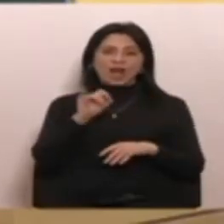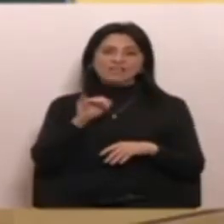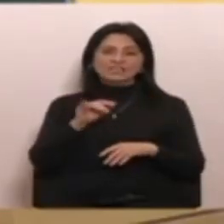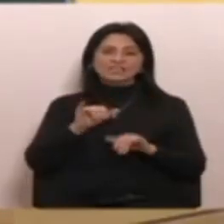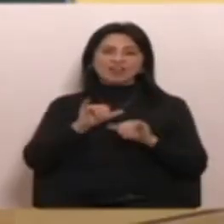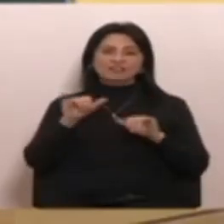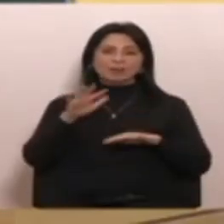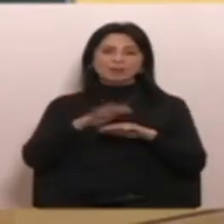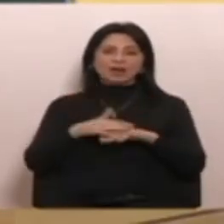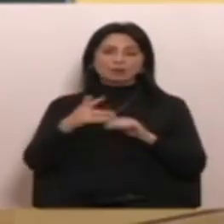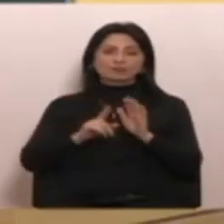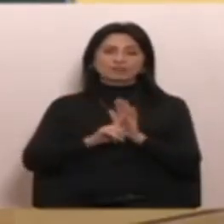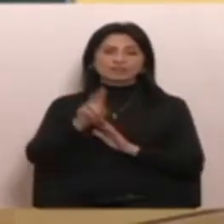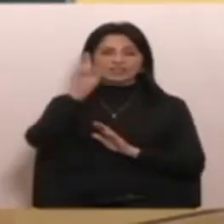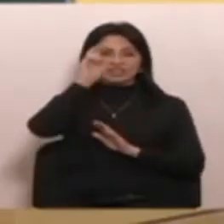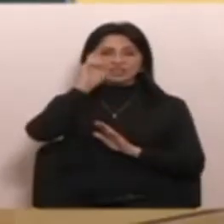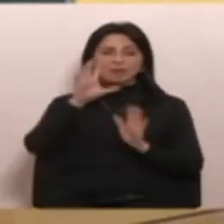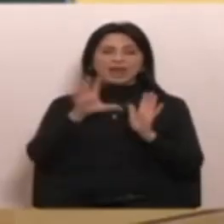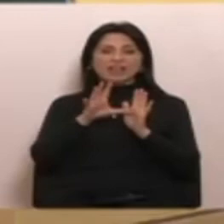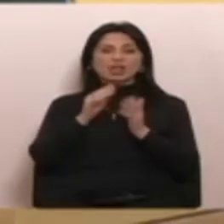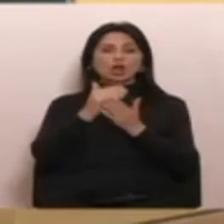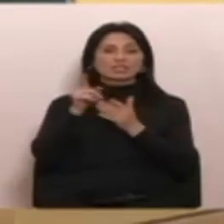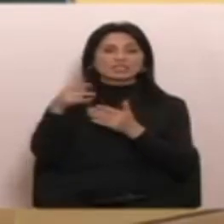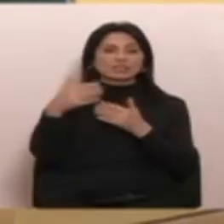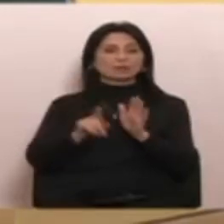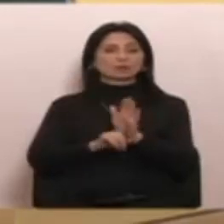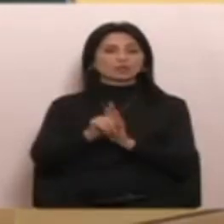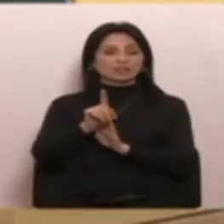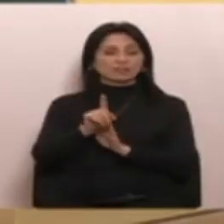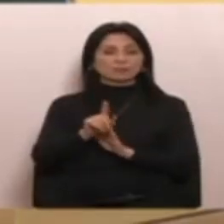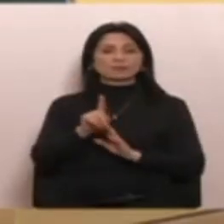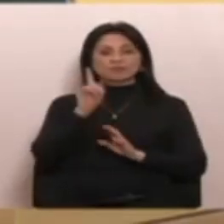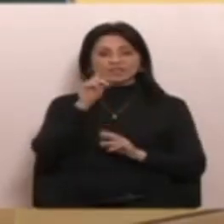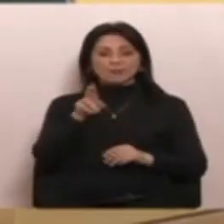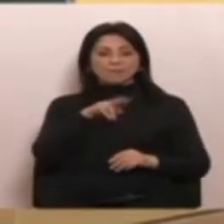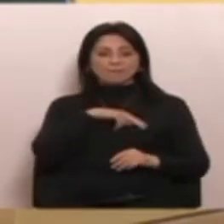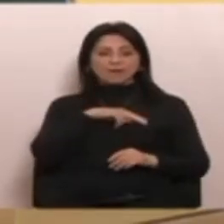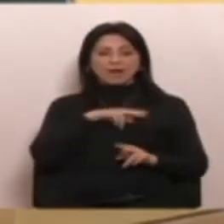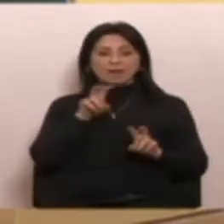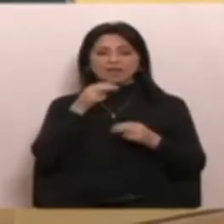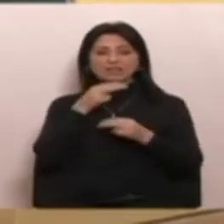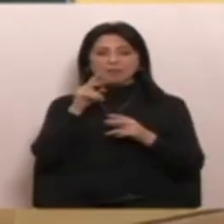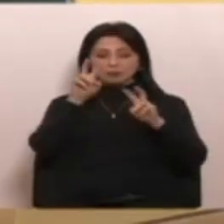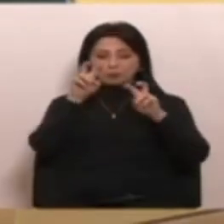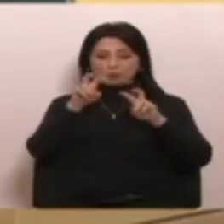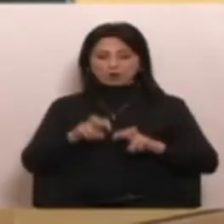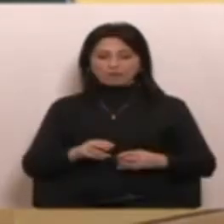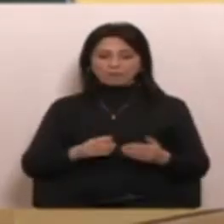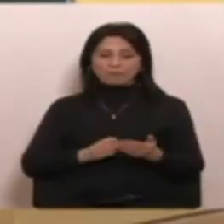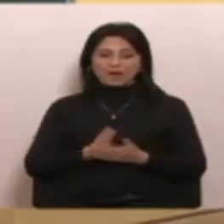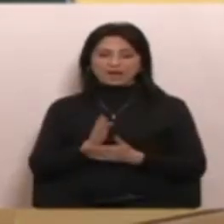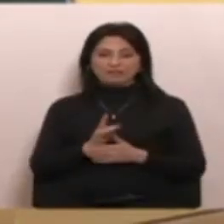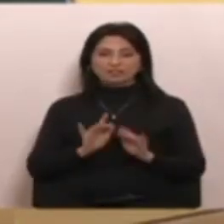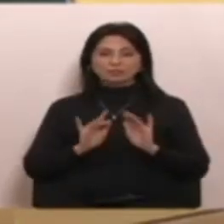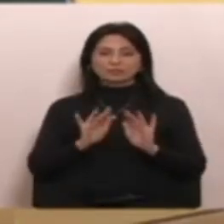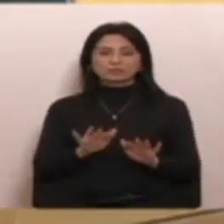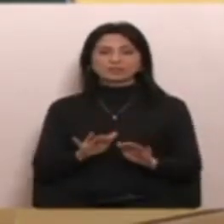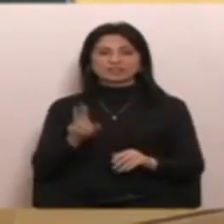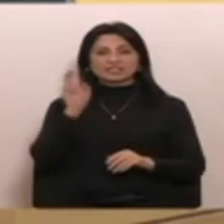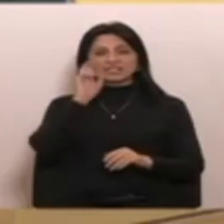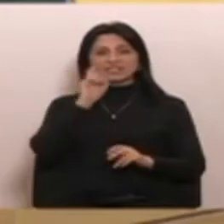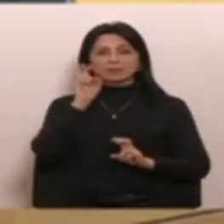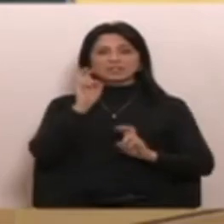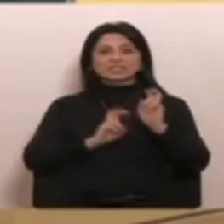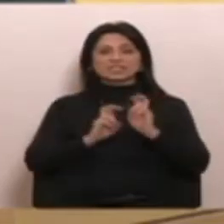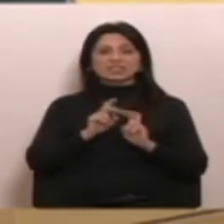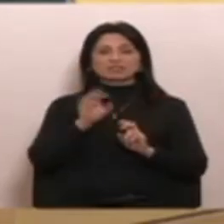ერთად დაწყებულია სახელმწიფოს ენერგოსისტემაში. მოგახსენებათ, პარლამენტის თემატური მოკვლევის ფარგლებში მიმდინარეობდა სახელმწიფო საწარმოების